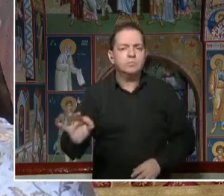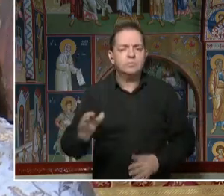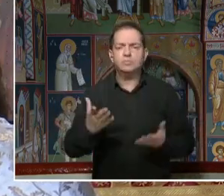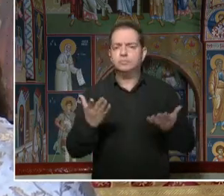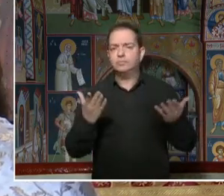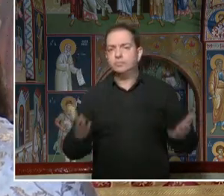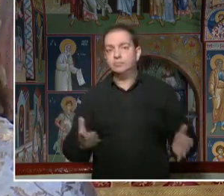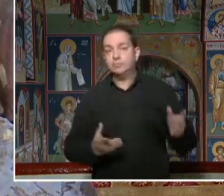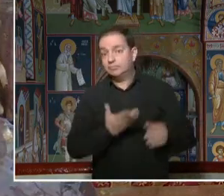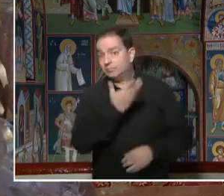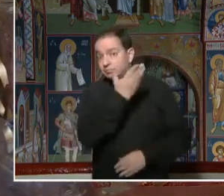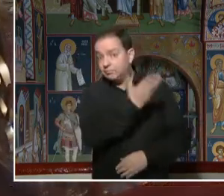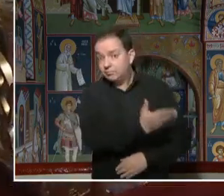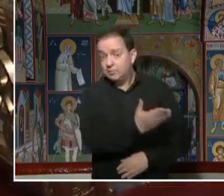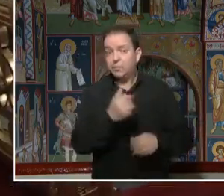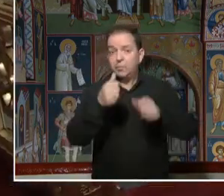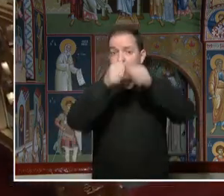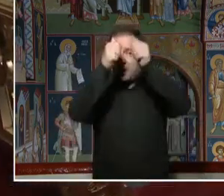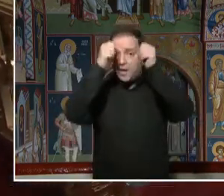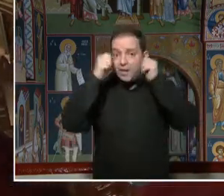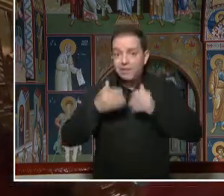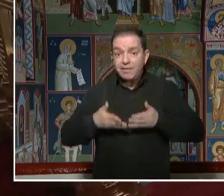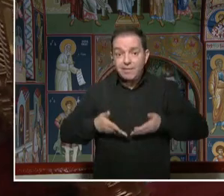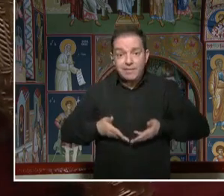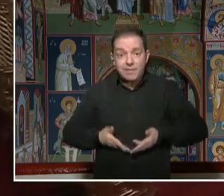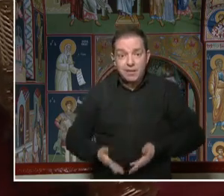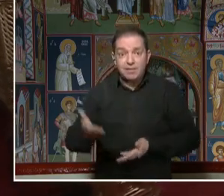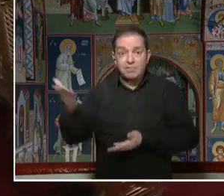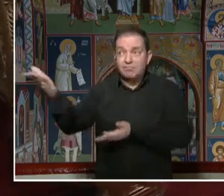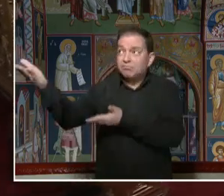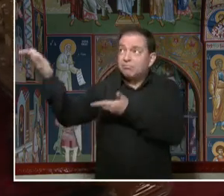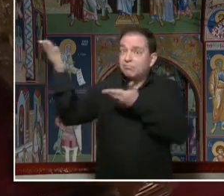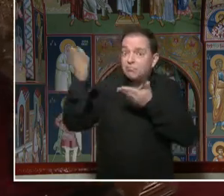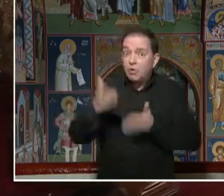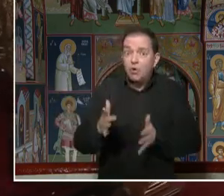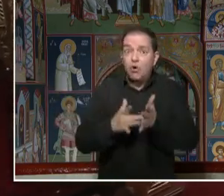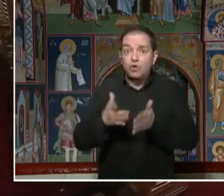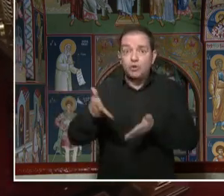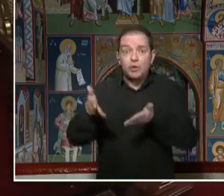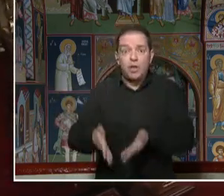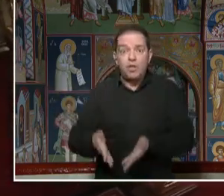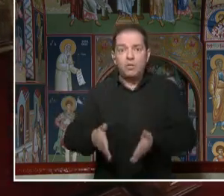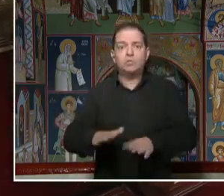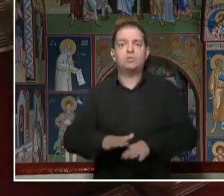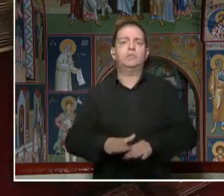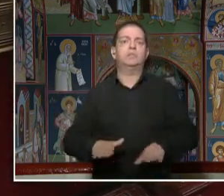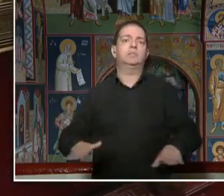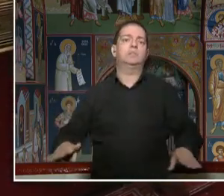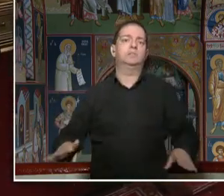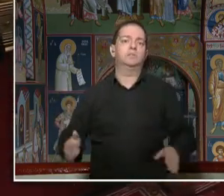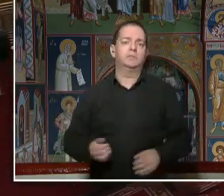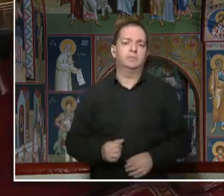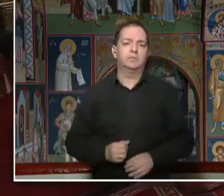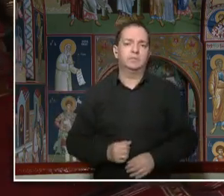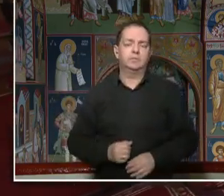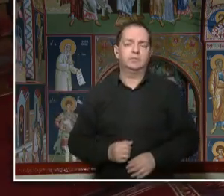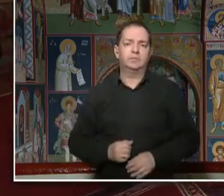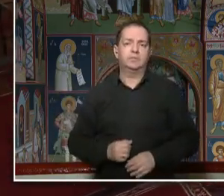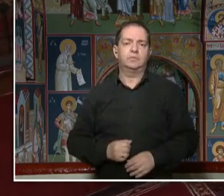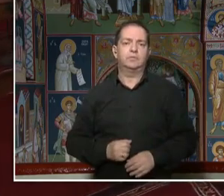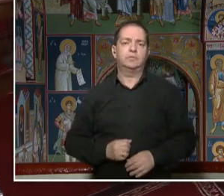Γιατί είναι εκείνη που έφερε τον Κύριον ημών Ιησού Χριστόν στον κόσμο, ο